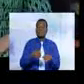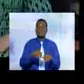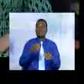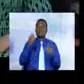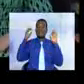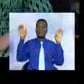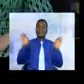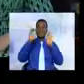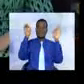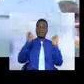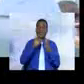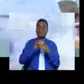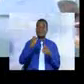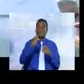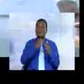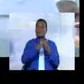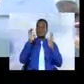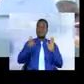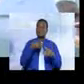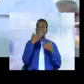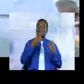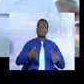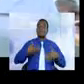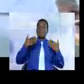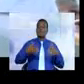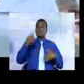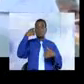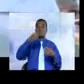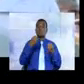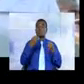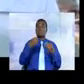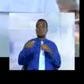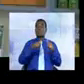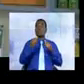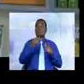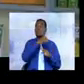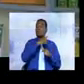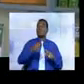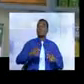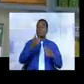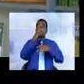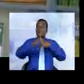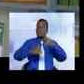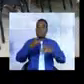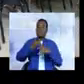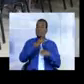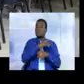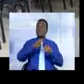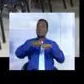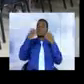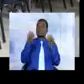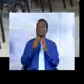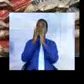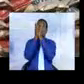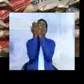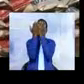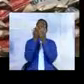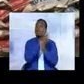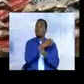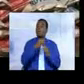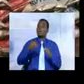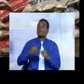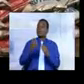lycée. Ils lui ont exprimé leur reconnaissance pour les nombreux actes de générosité, notamment l'équipement de la bibliothèque du lycée et